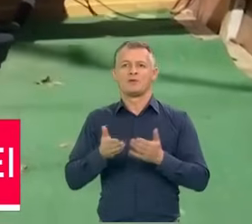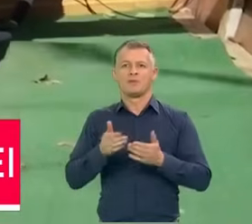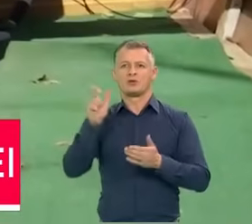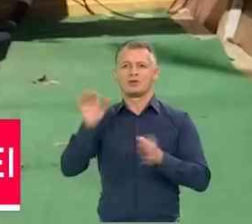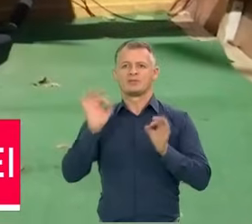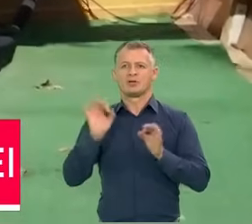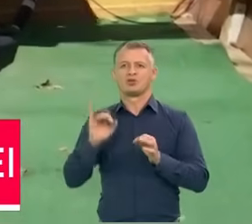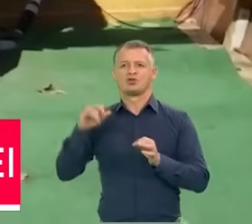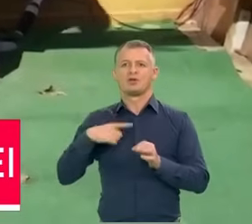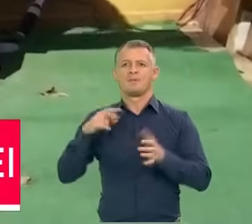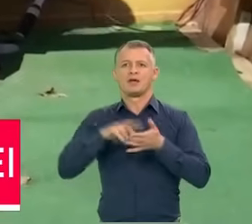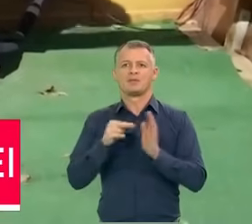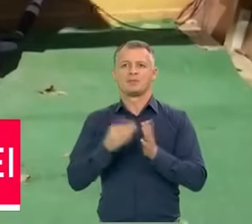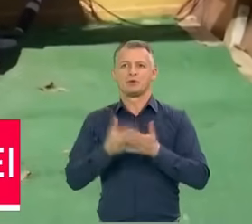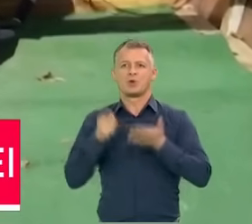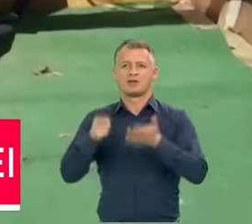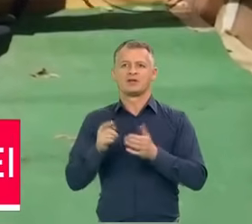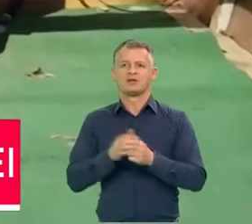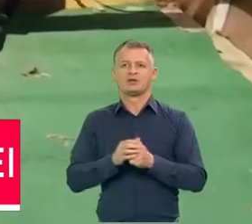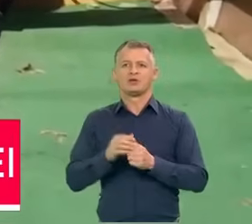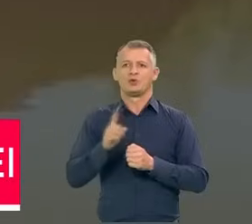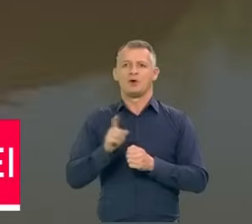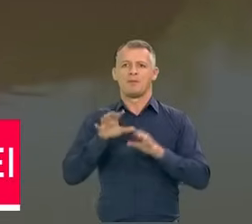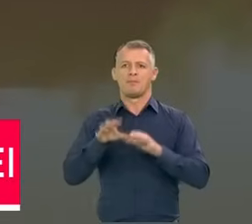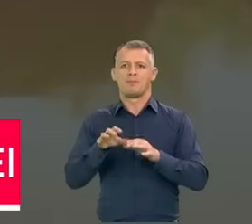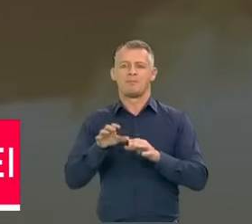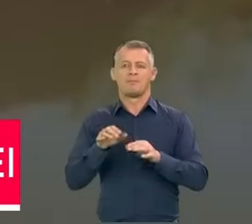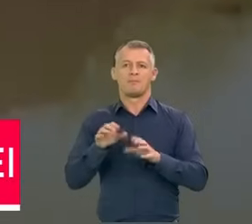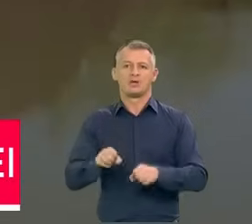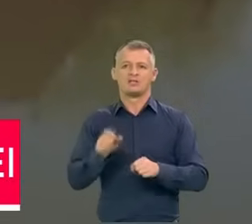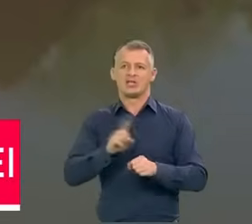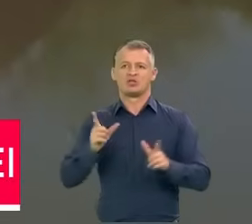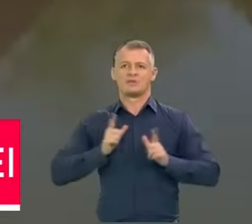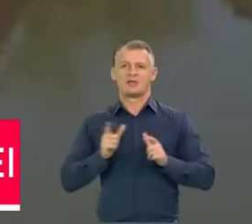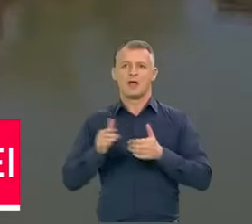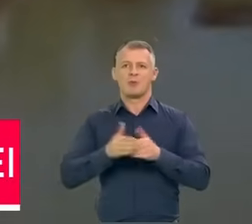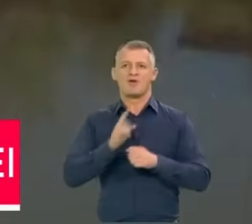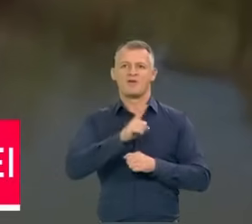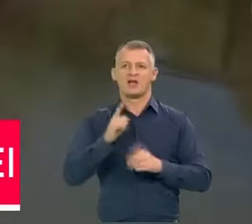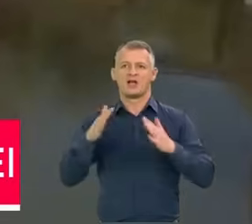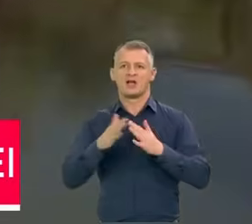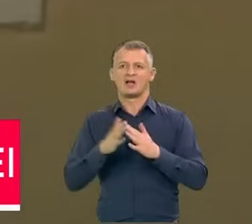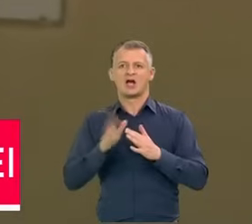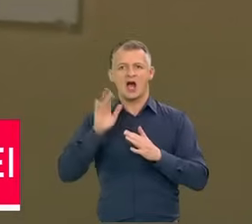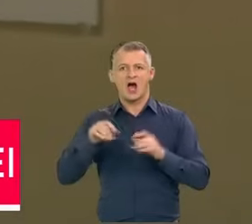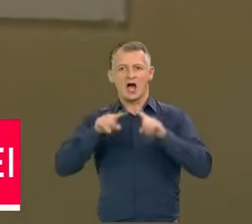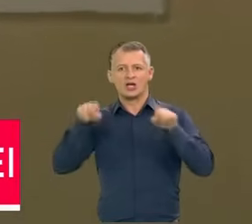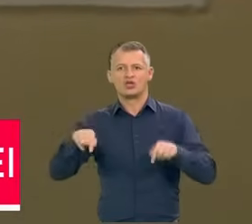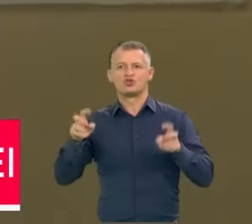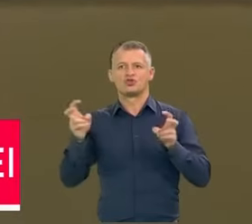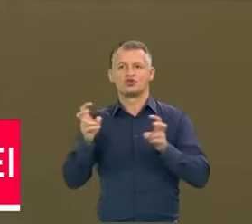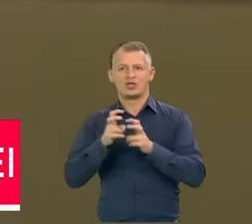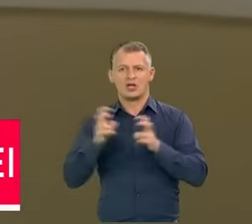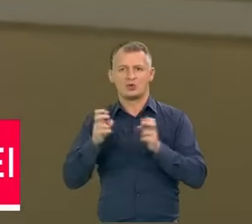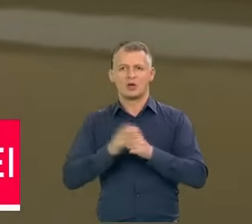vrl hz majdnem Van aggt Van napelem HT esk teh akr